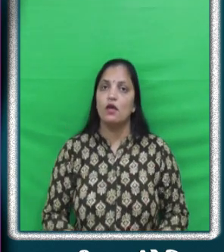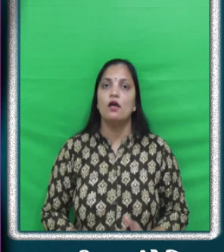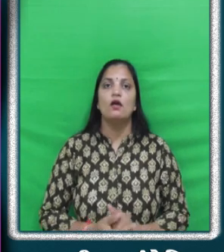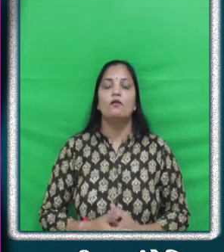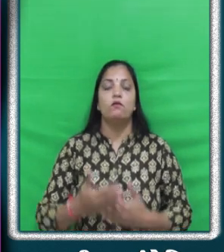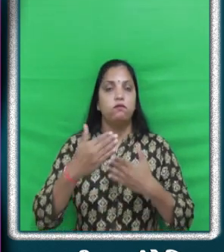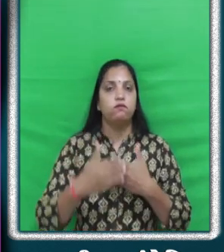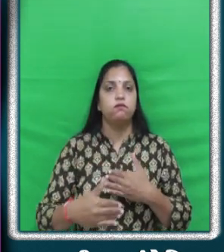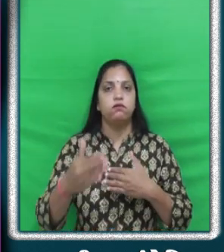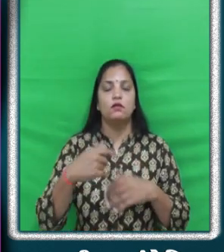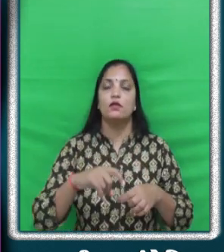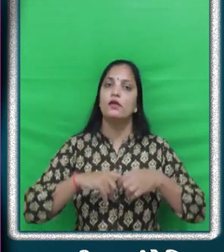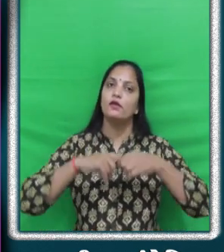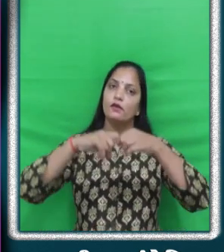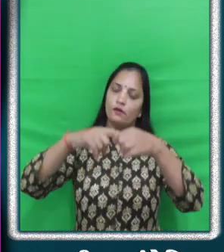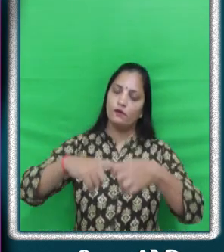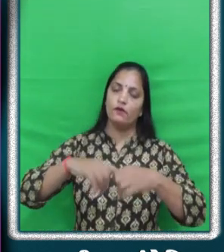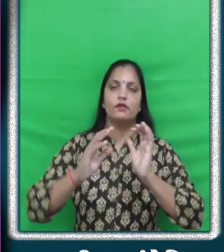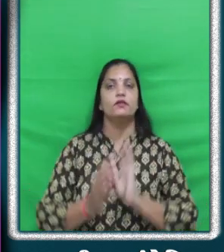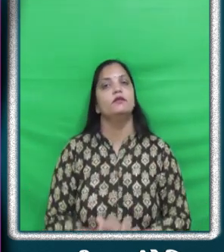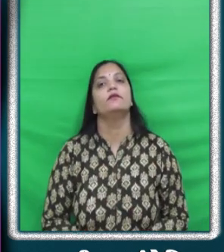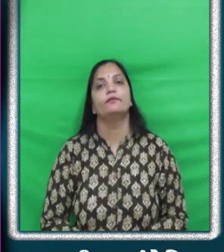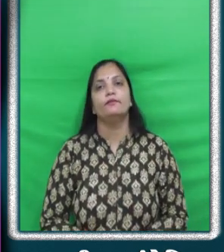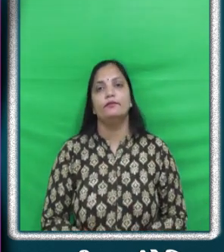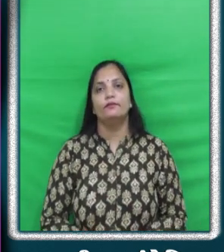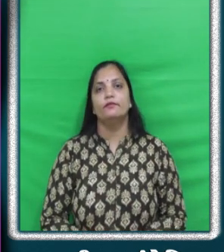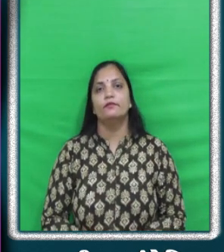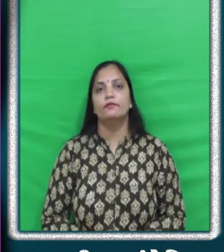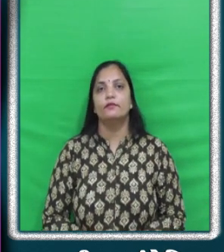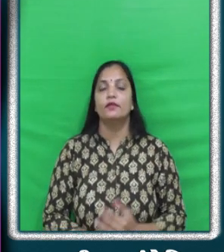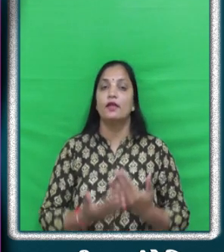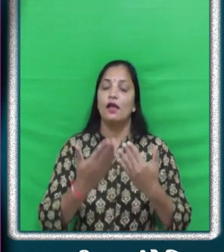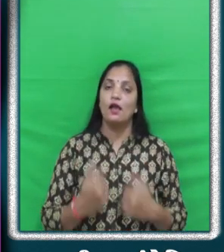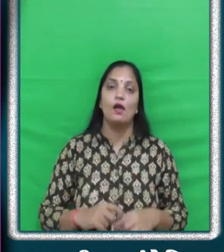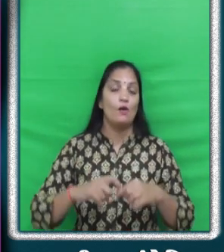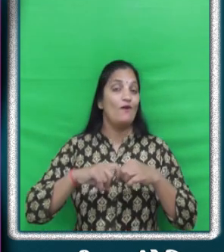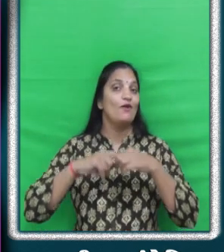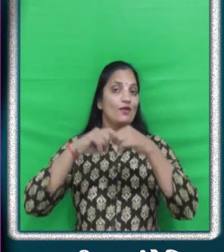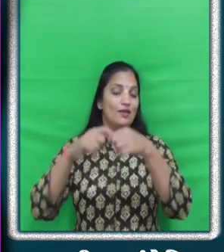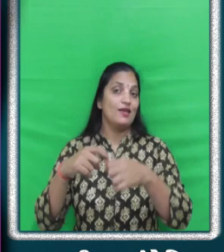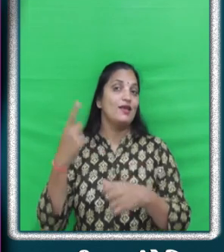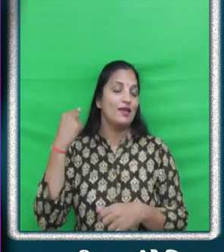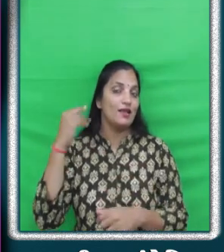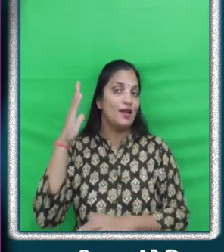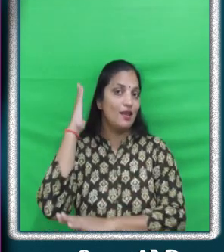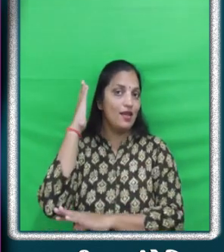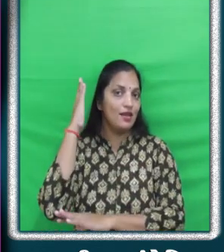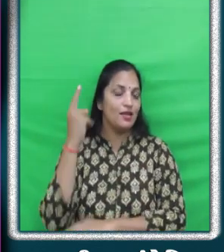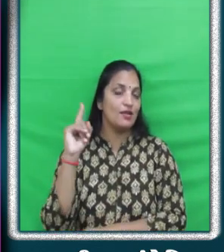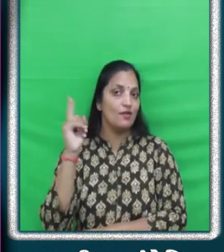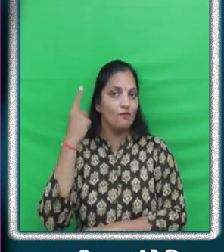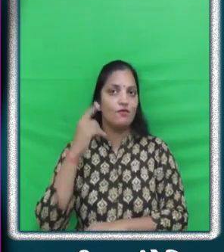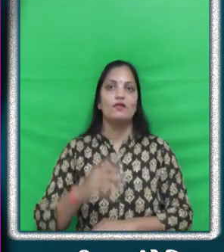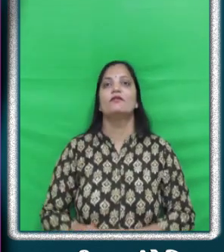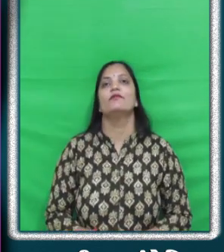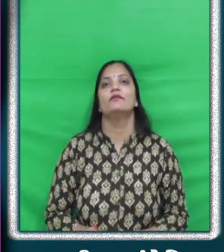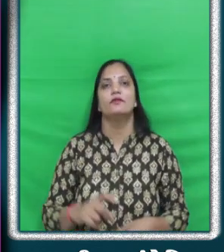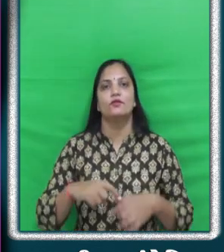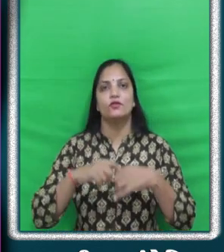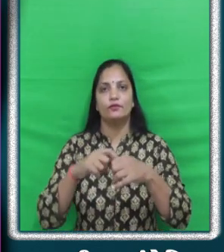આપણે આગળ જઈએ પ્રશ્નોત્તરી તરફ. હવે આપણી પ્રશ્નોત્તરી કાલના સેશનની સૌથી પહેલા